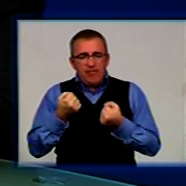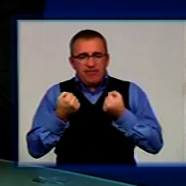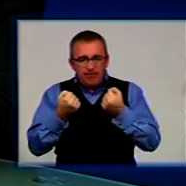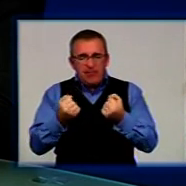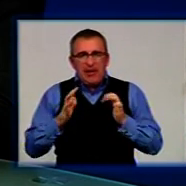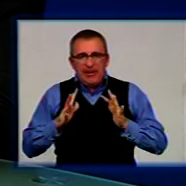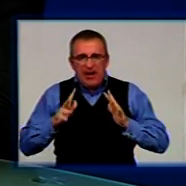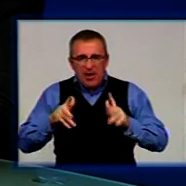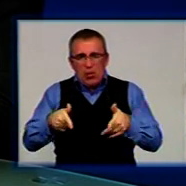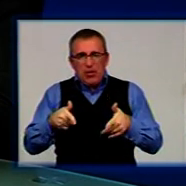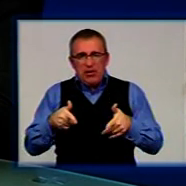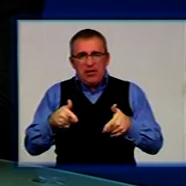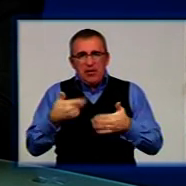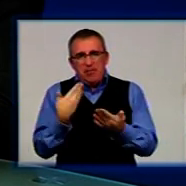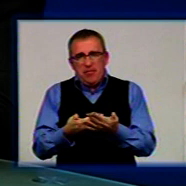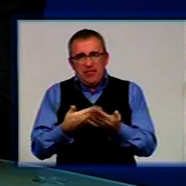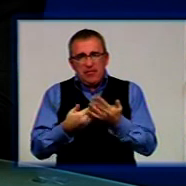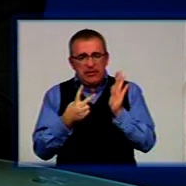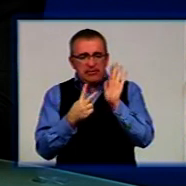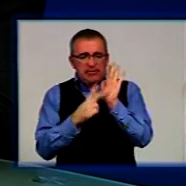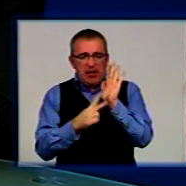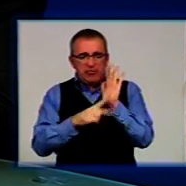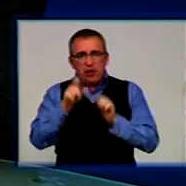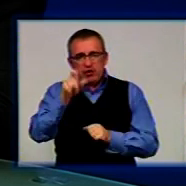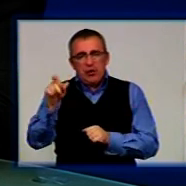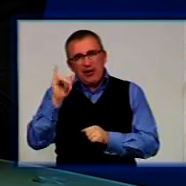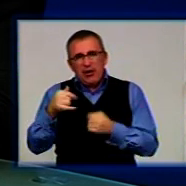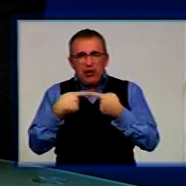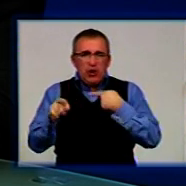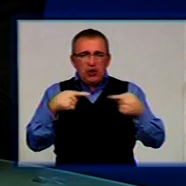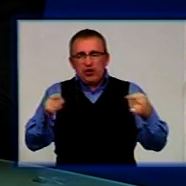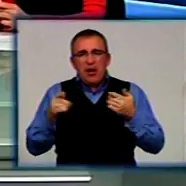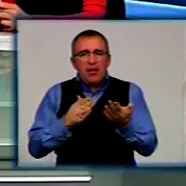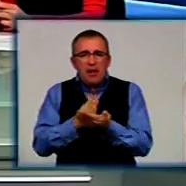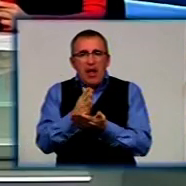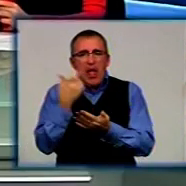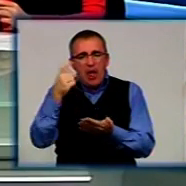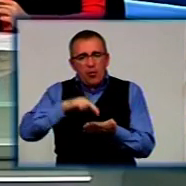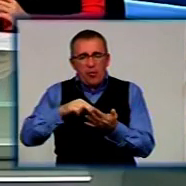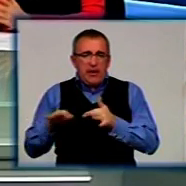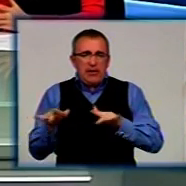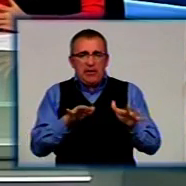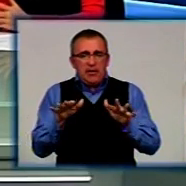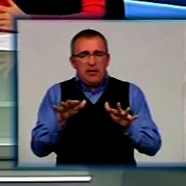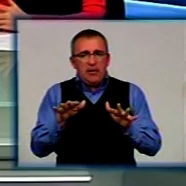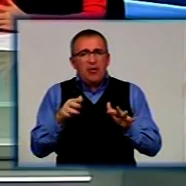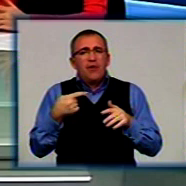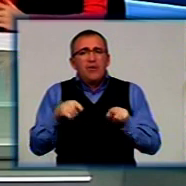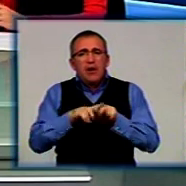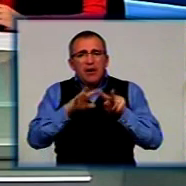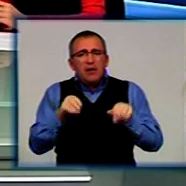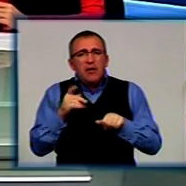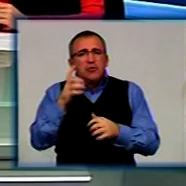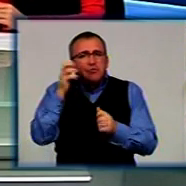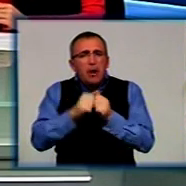трактористи, це приблизно десь біля 70 чоловік та інші напрямки економічної діяльності. Юрій Євгенійович, і все-таки, хто